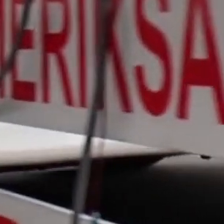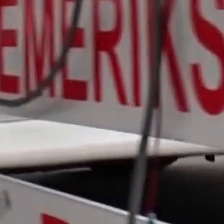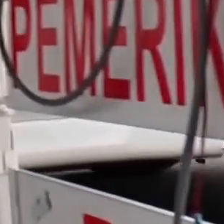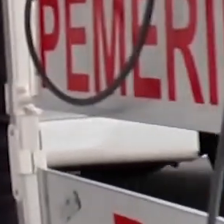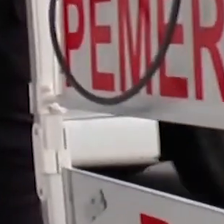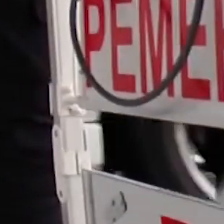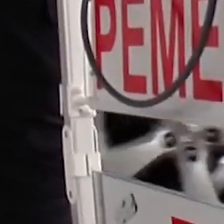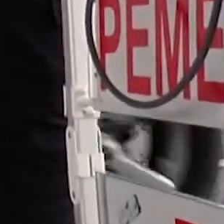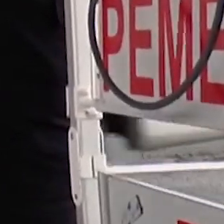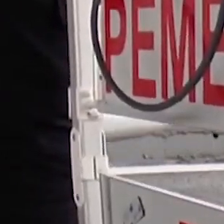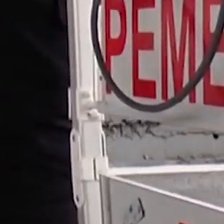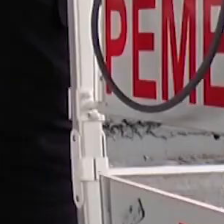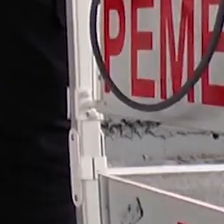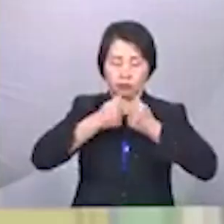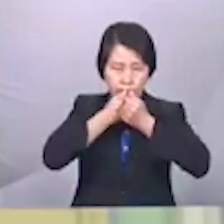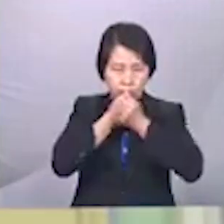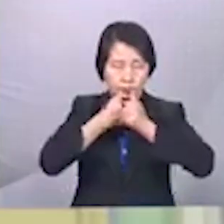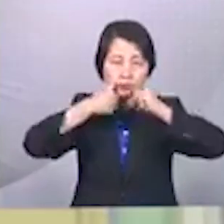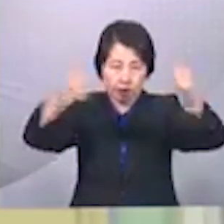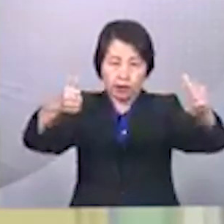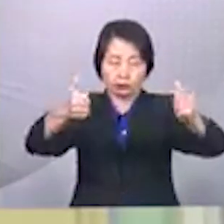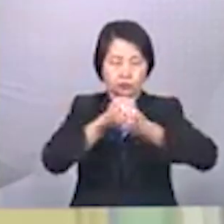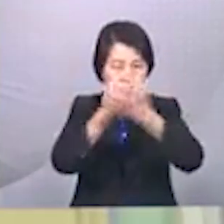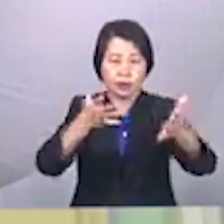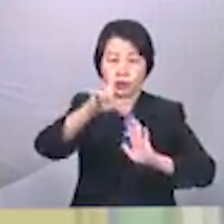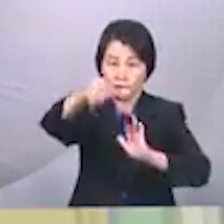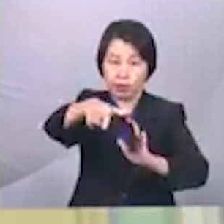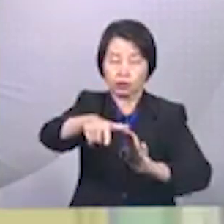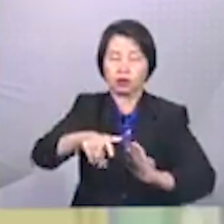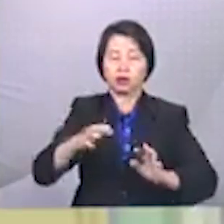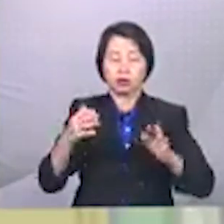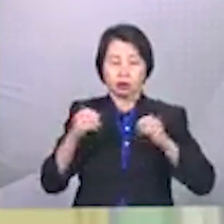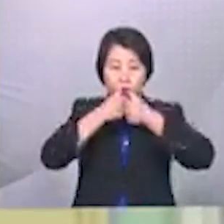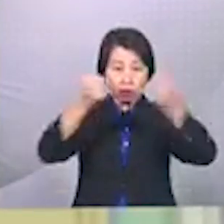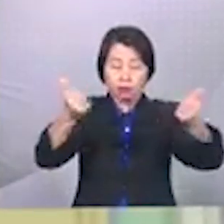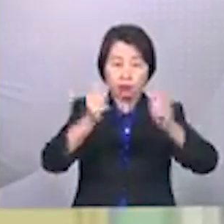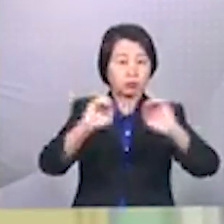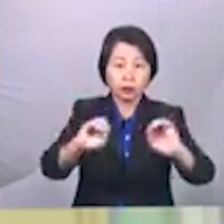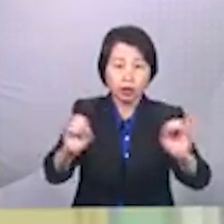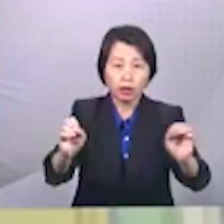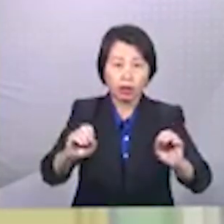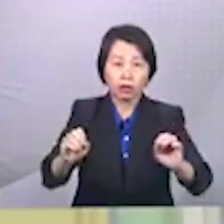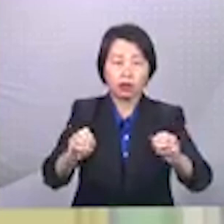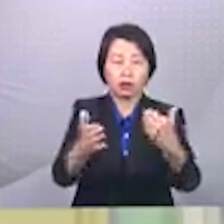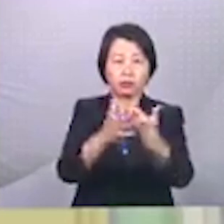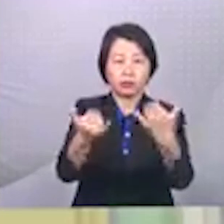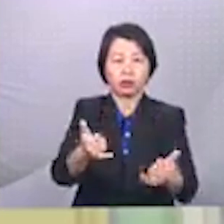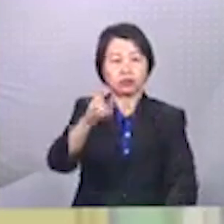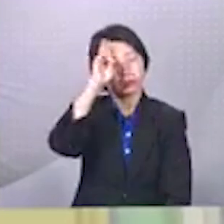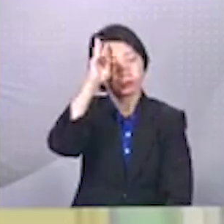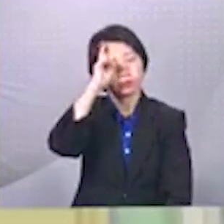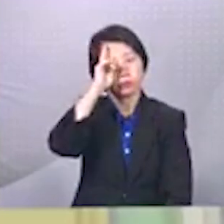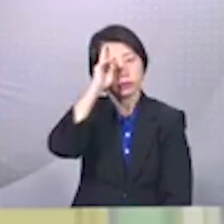tentu saja akan ada announcement dan sebagainya. Selagi tidak ada pengumuman maka kita kira setakat hari ini seperti